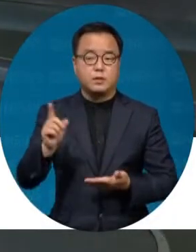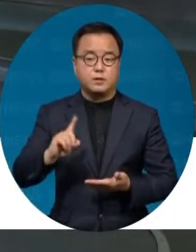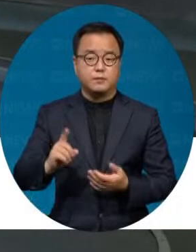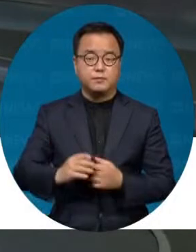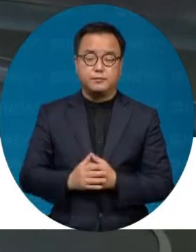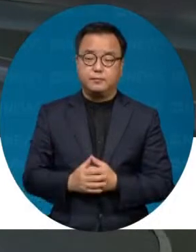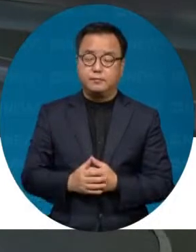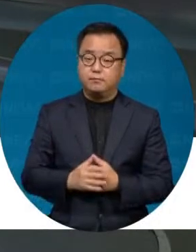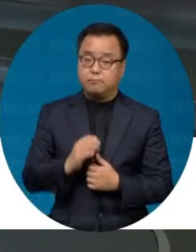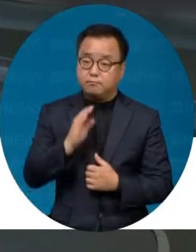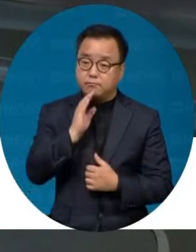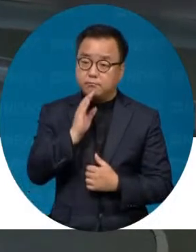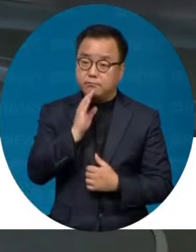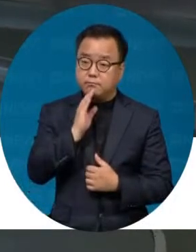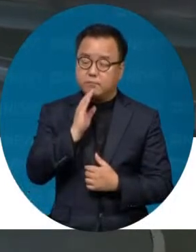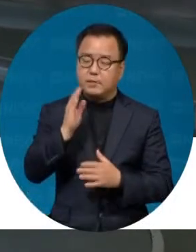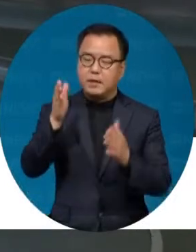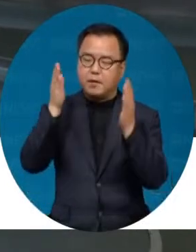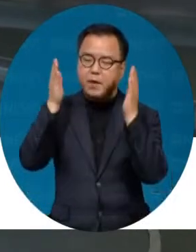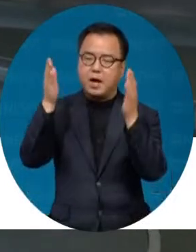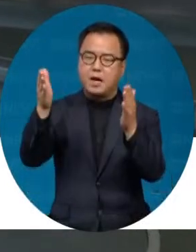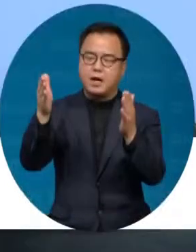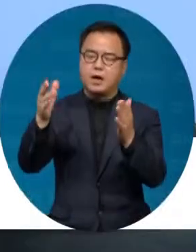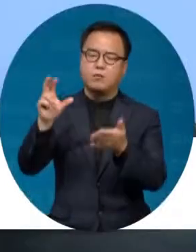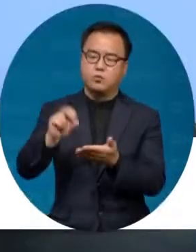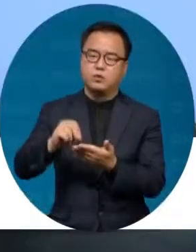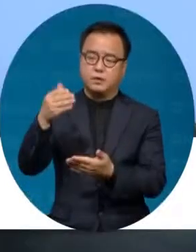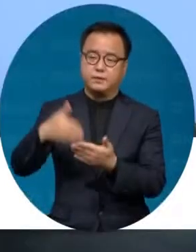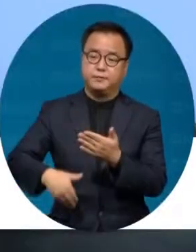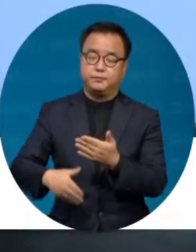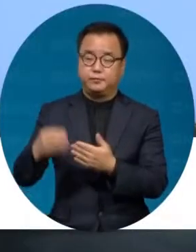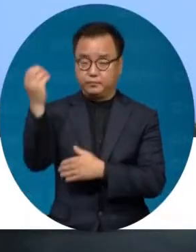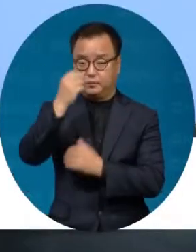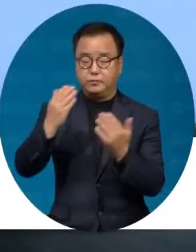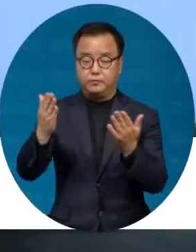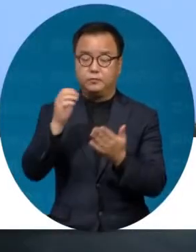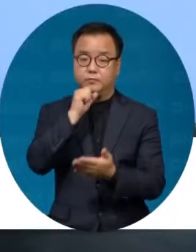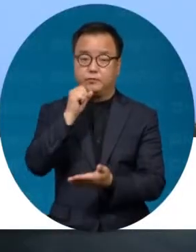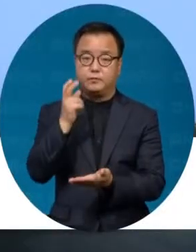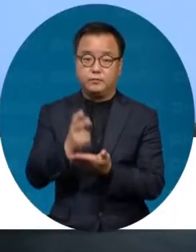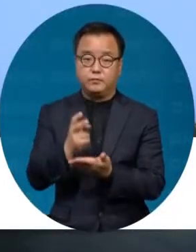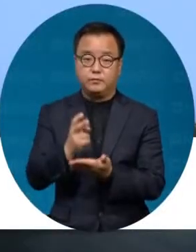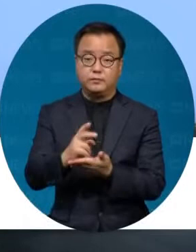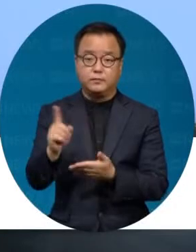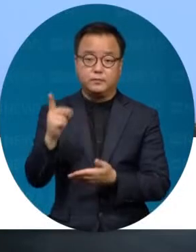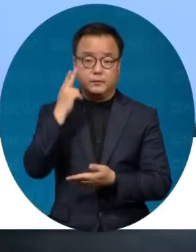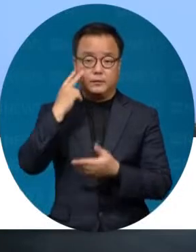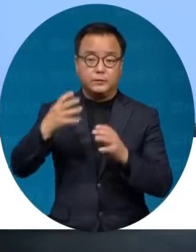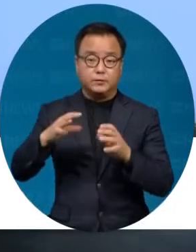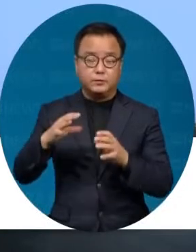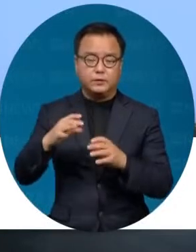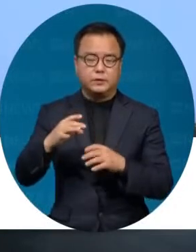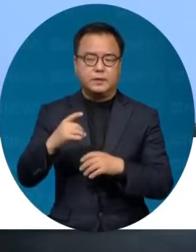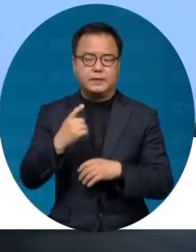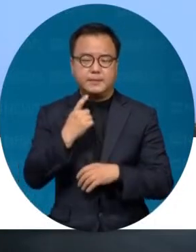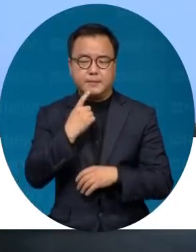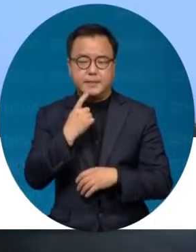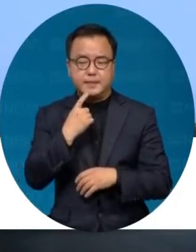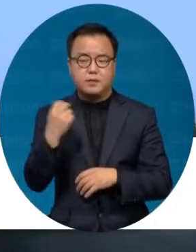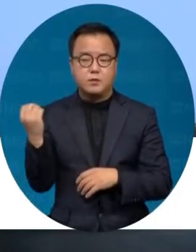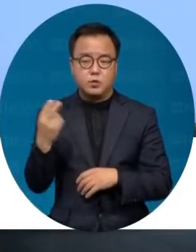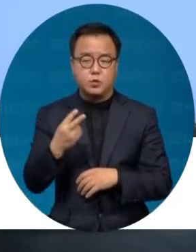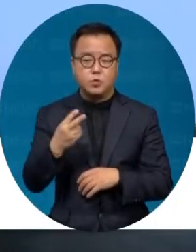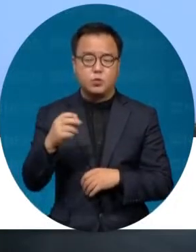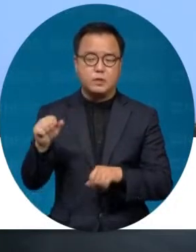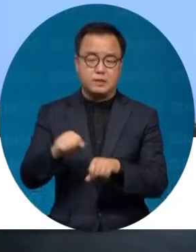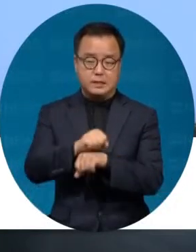네 아무래도 방향 문제가 나왔는데요 이지혜 고교 학점 제는 소위 및 미국이나 핀란드 뭐 싱가포르의 이런 선진국에서